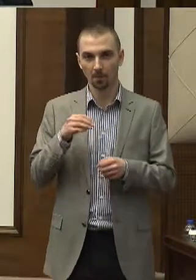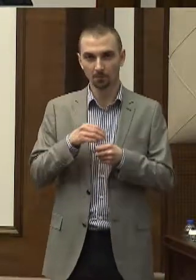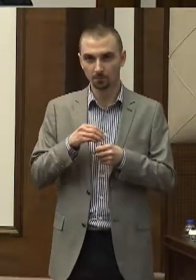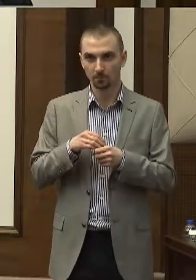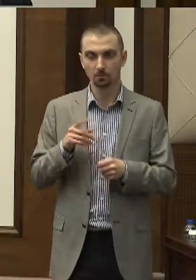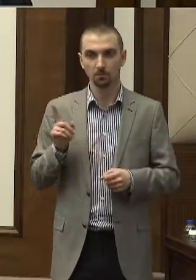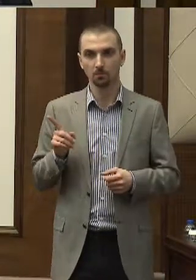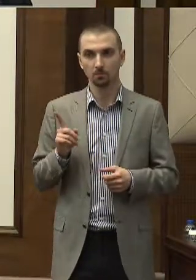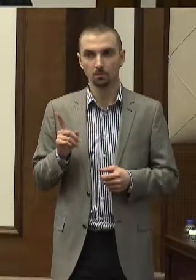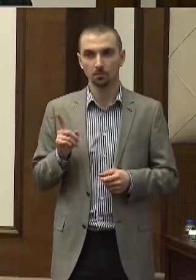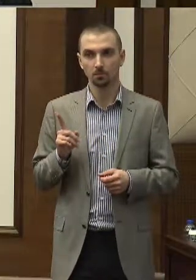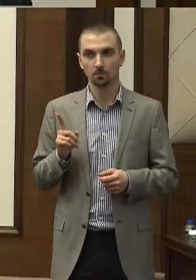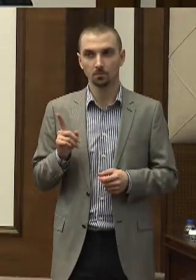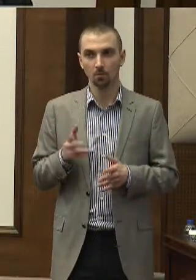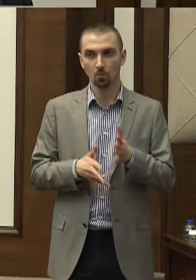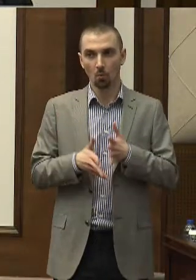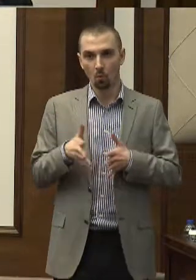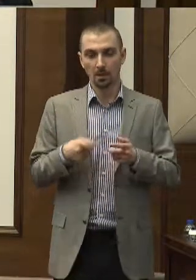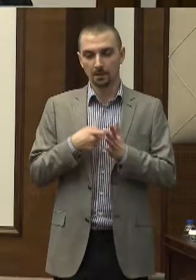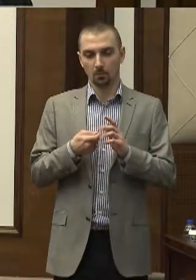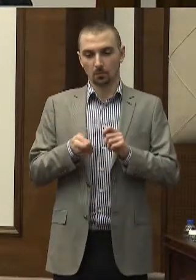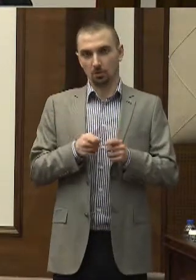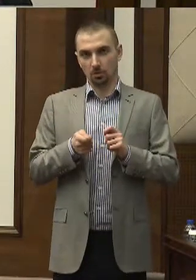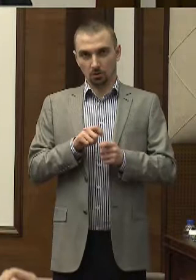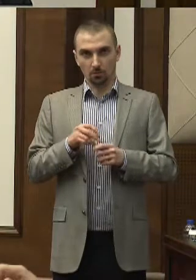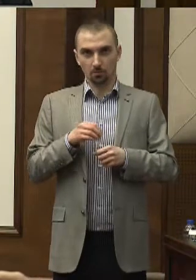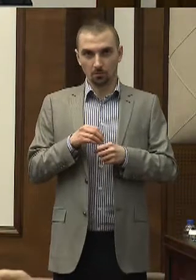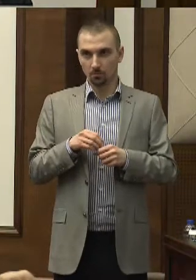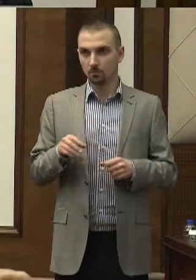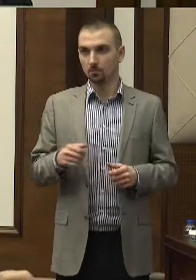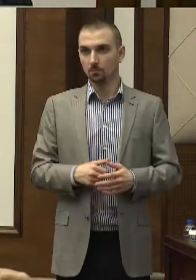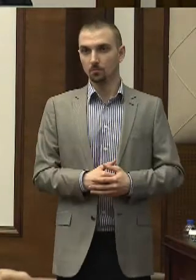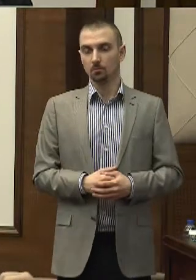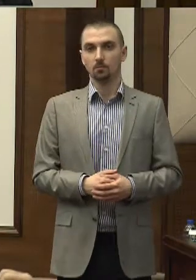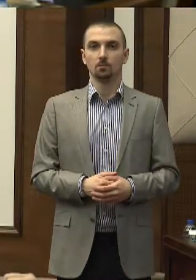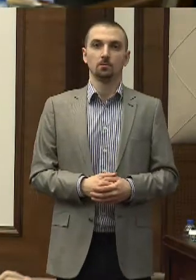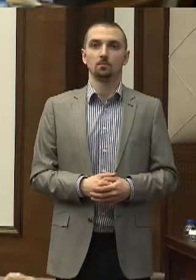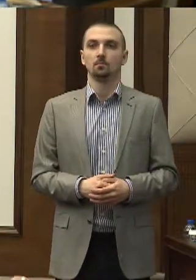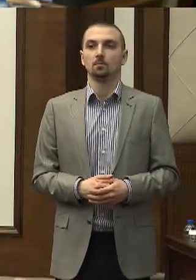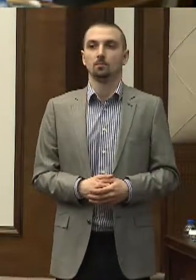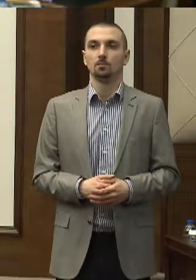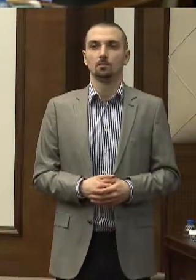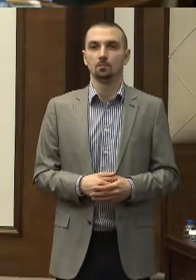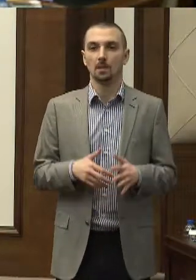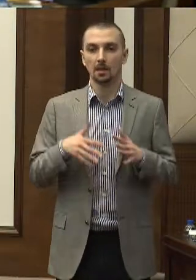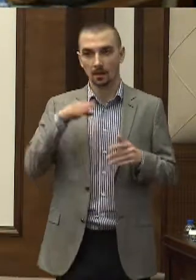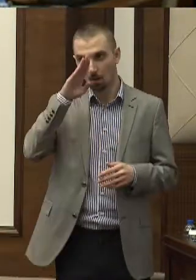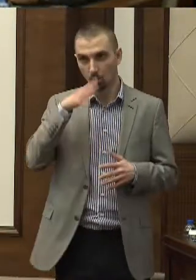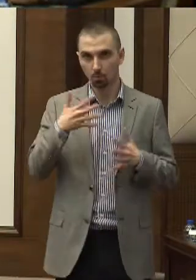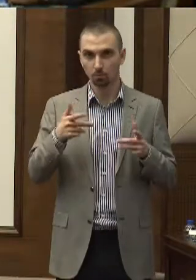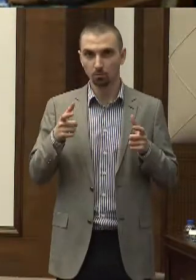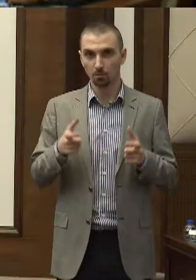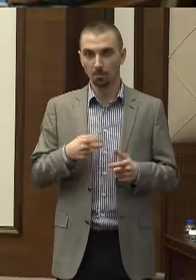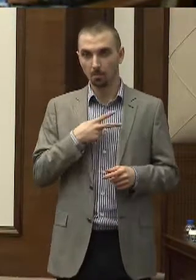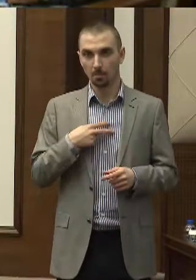Maşuk Sokak ve Develi Sokak'ın isimlerinin değiştirilmesi hususu. Arkadaşlar, İstanbul Büyükşehir Belediye